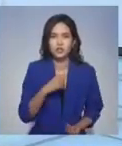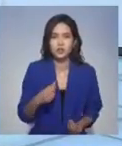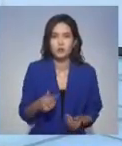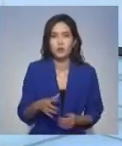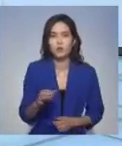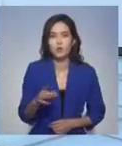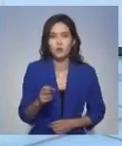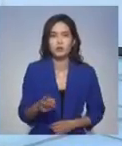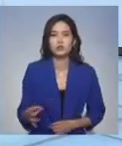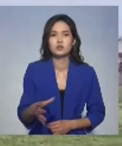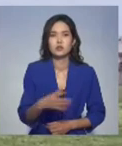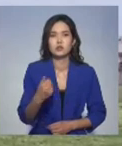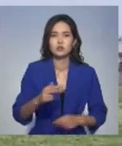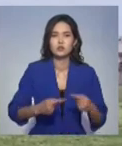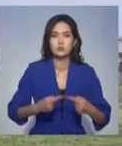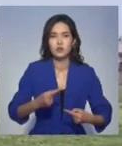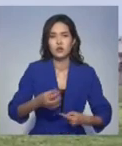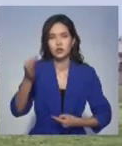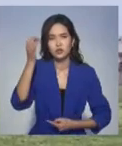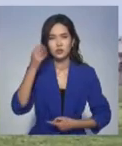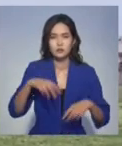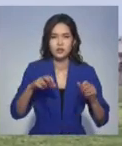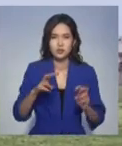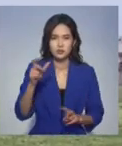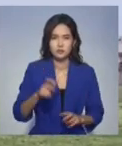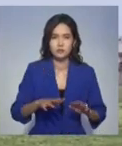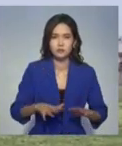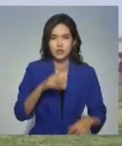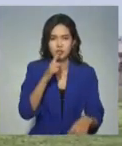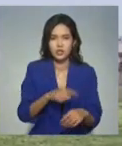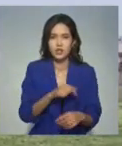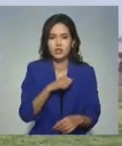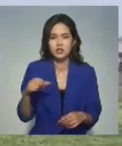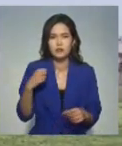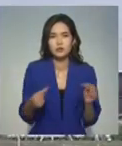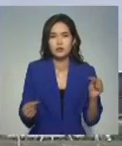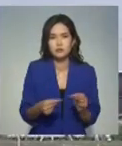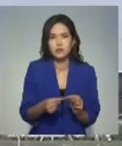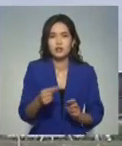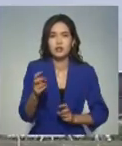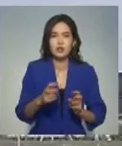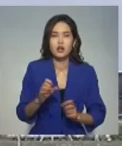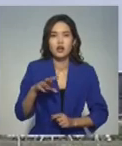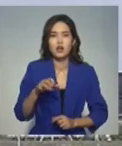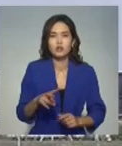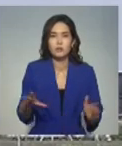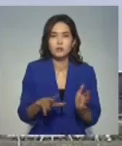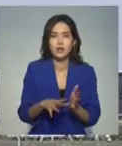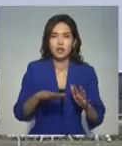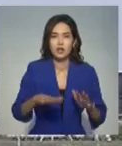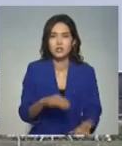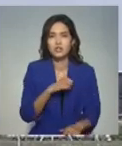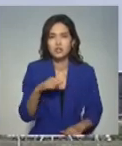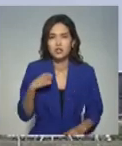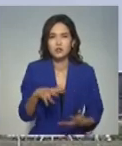вокруг которого шли споры. Напомню, по мнению специалистов, местность оказалась самой подходящей для возведения атомной электростанции. От